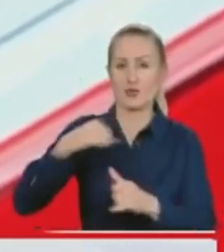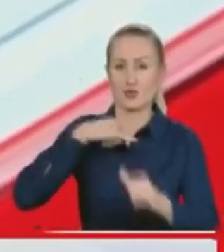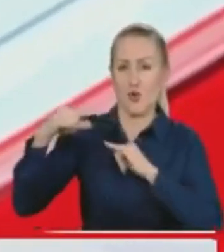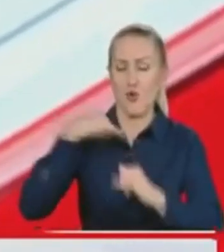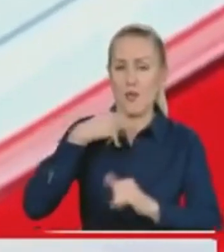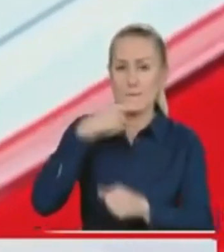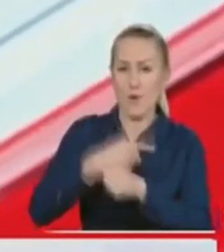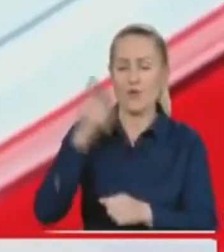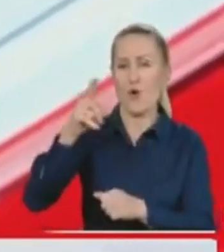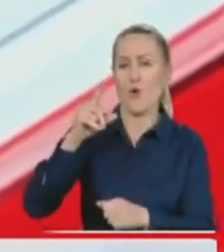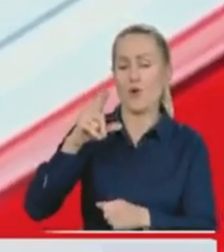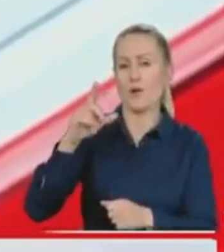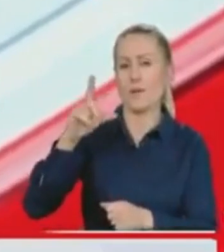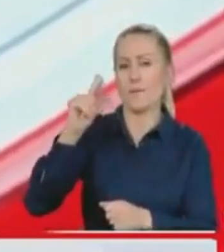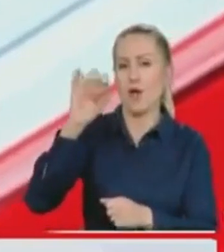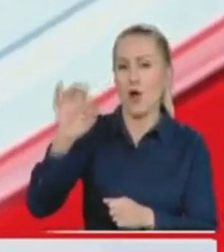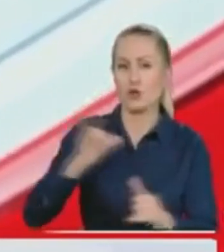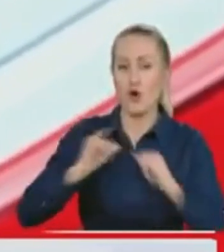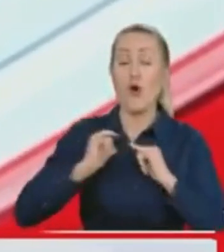платформи.